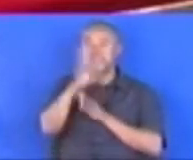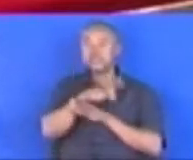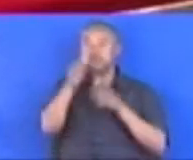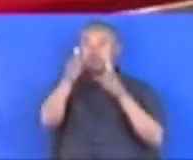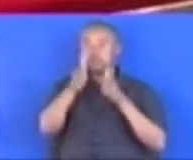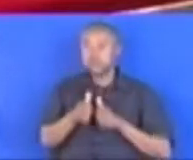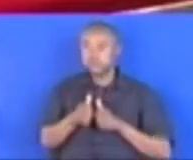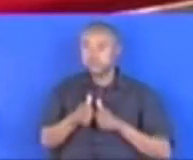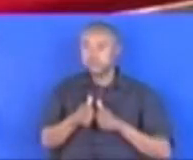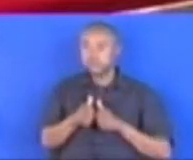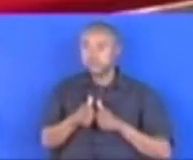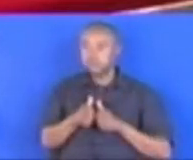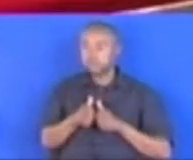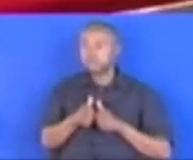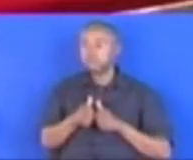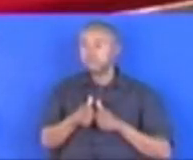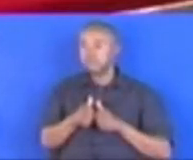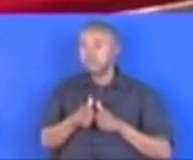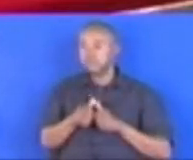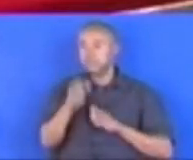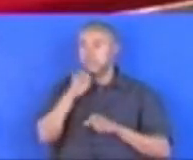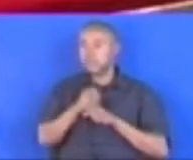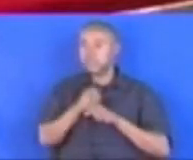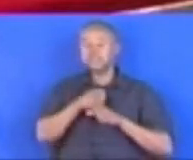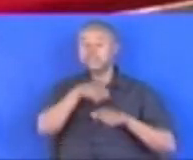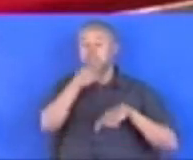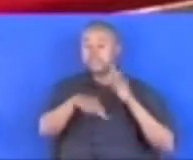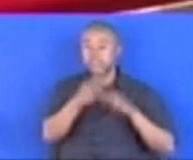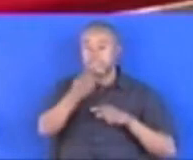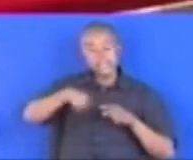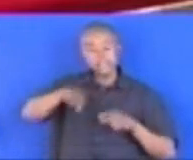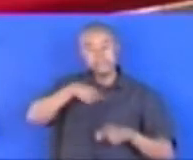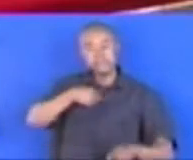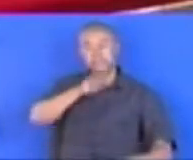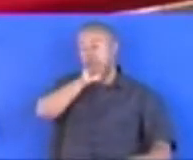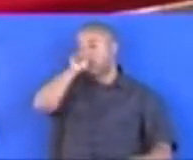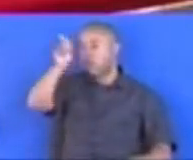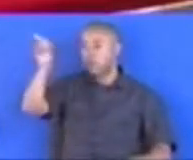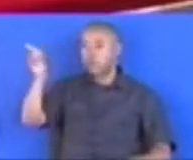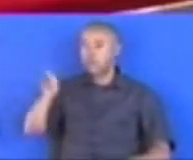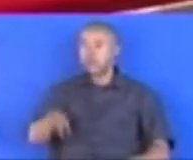nilioitangaza, na kwa pamoja kazi inaendelea sisi na wao.